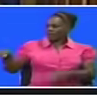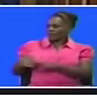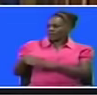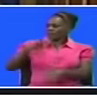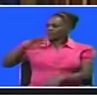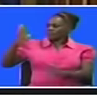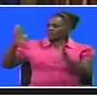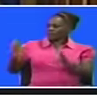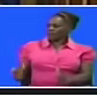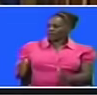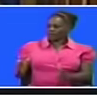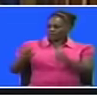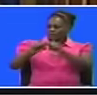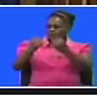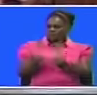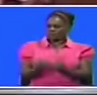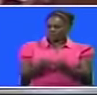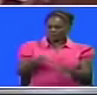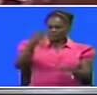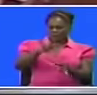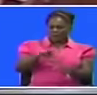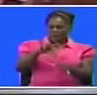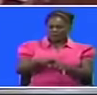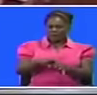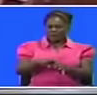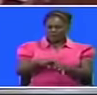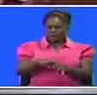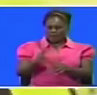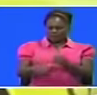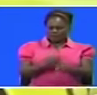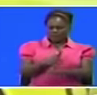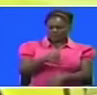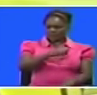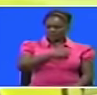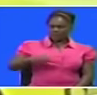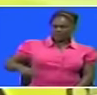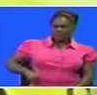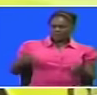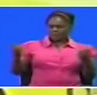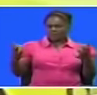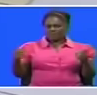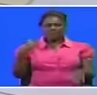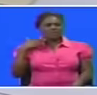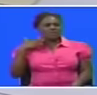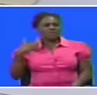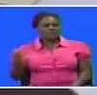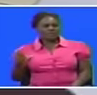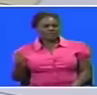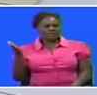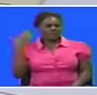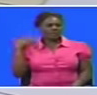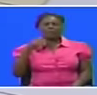Order members. Mr. Speaker, mfumo wa uchaguzi ulileta kasheshe katika bunge la Senate. Wenye kuchukia mfumo wa